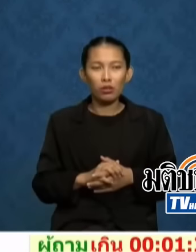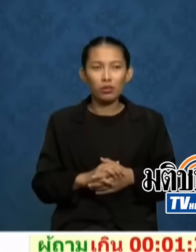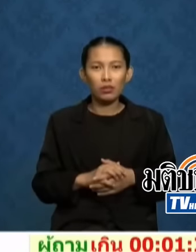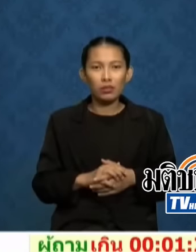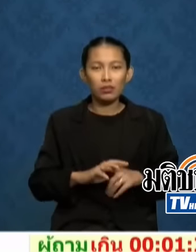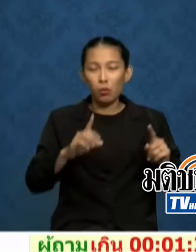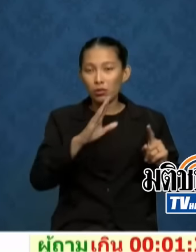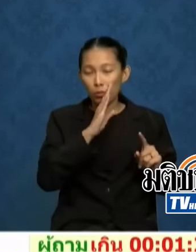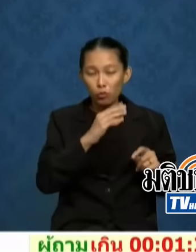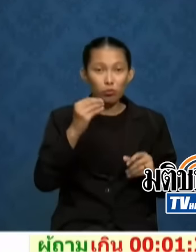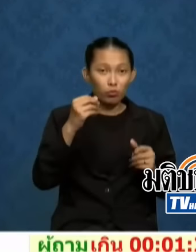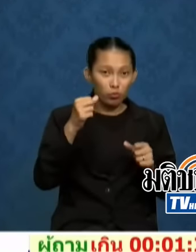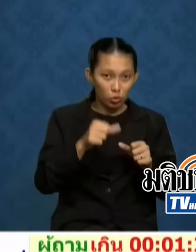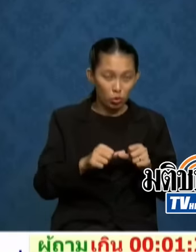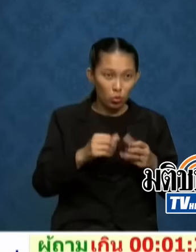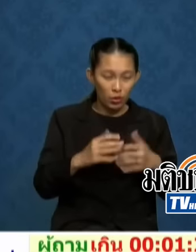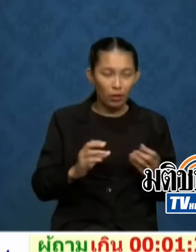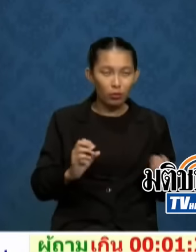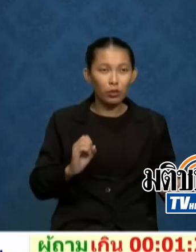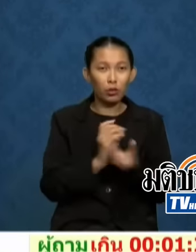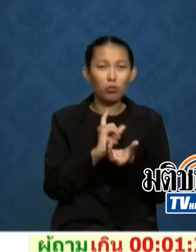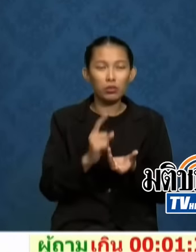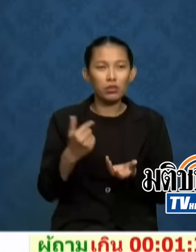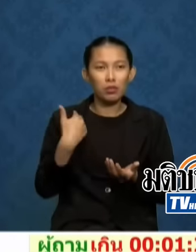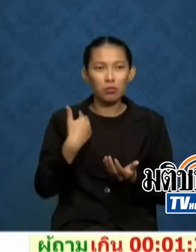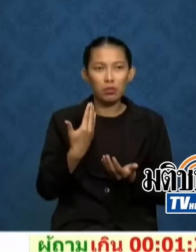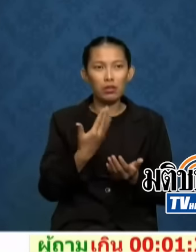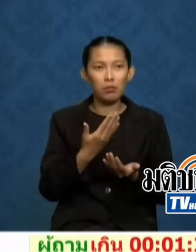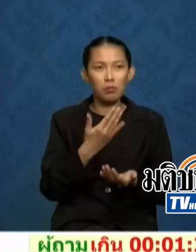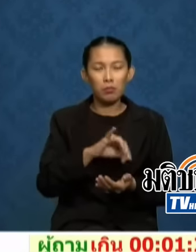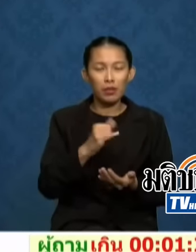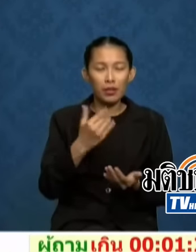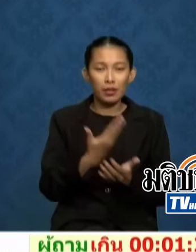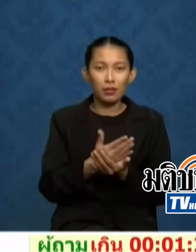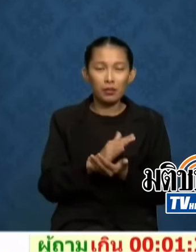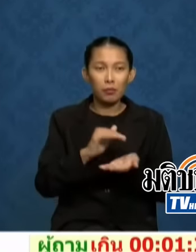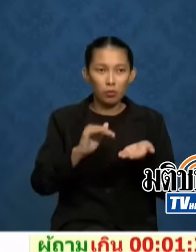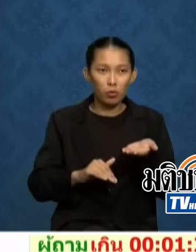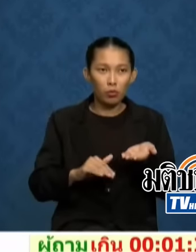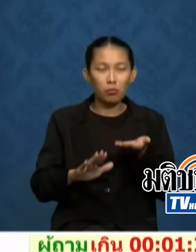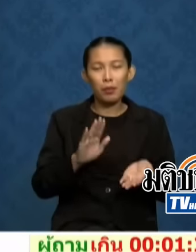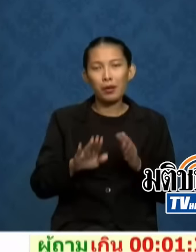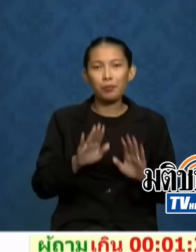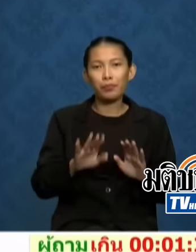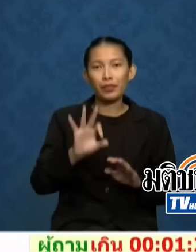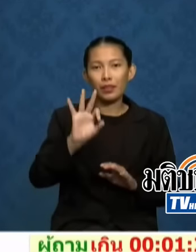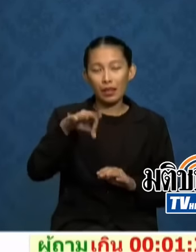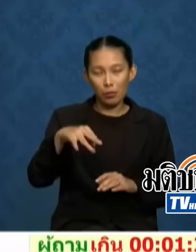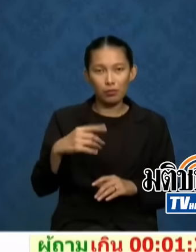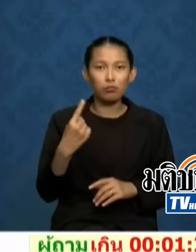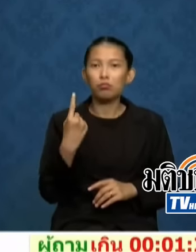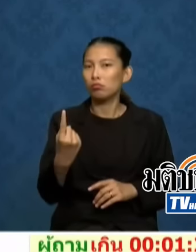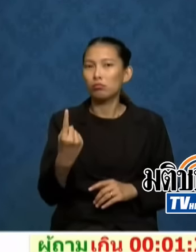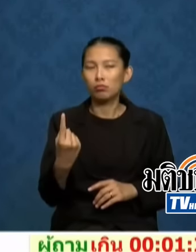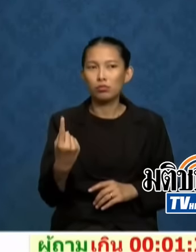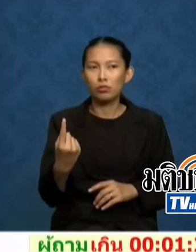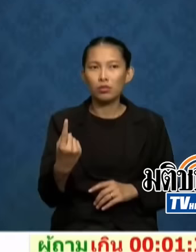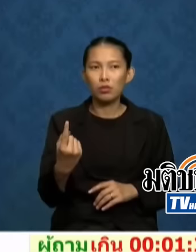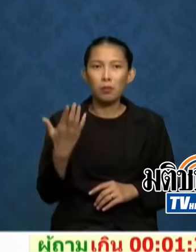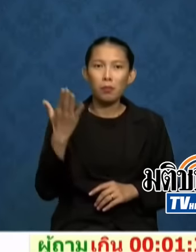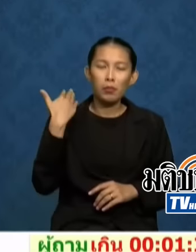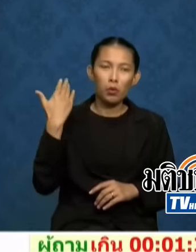เดือดร้อนเนี่ยนะครับก็จะปรับตัวเลขลงไปที่ประมาณที่ทราบเบื้องต้นนะประมาณ 9,000 บาทเป็นตัวเลขเดียวนะครับที่ผ่านม